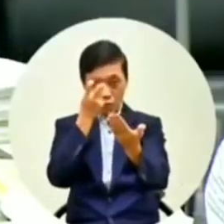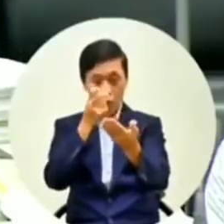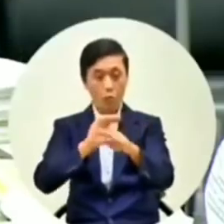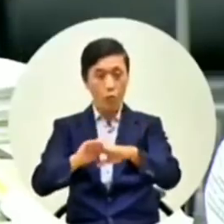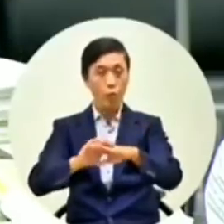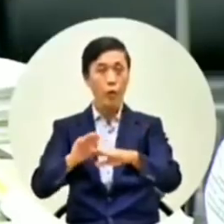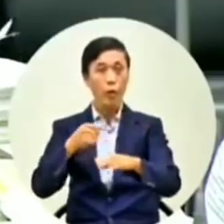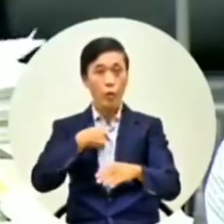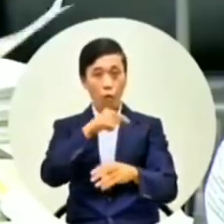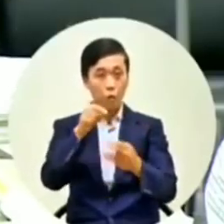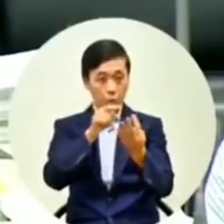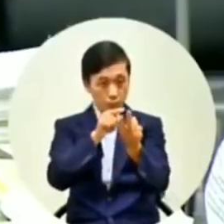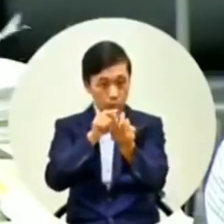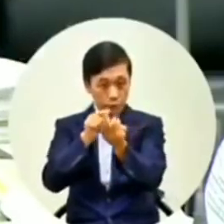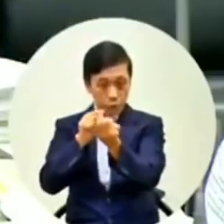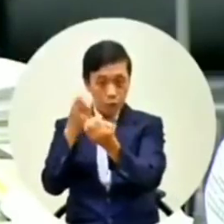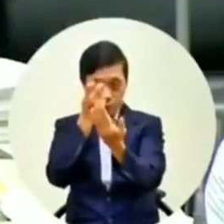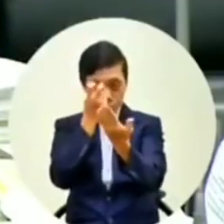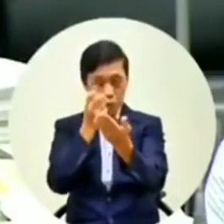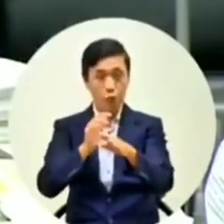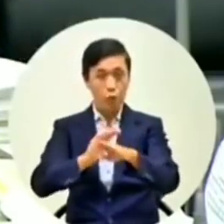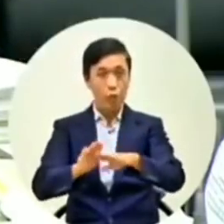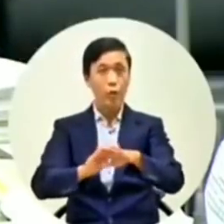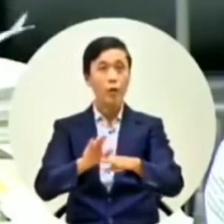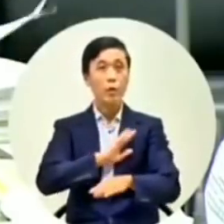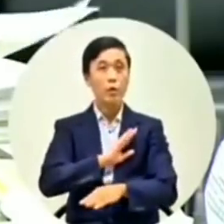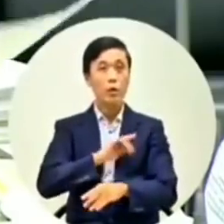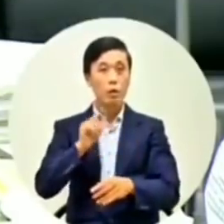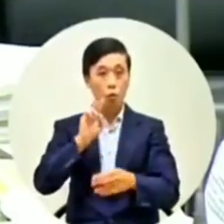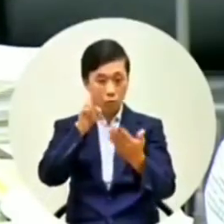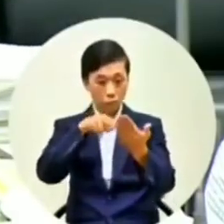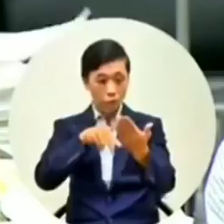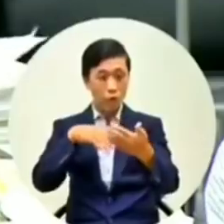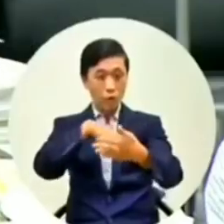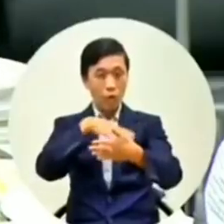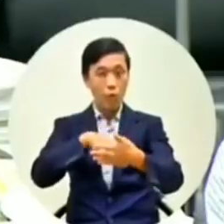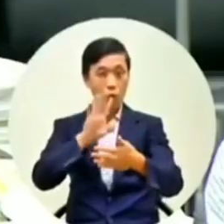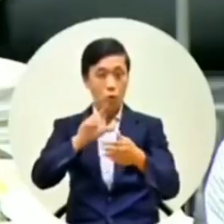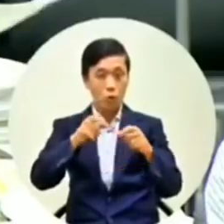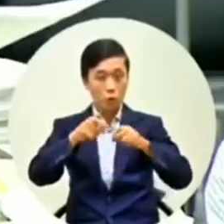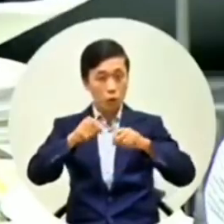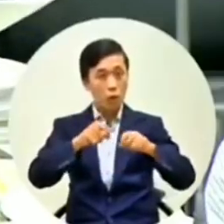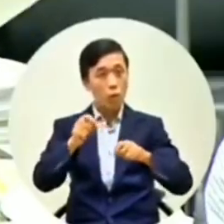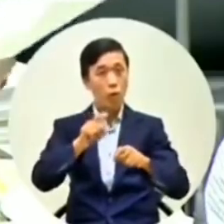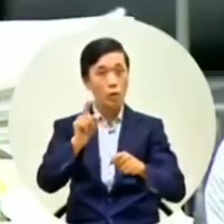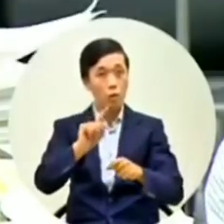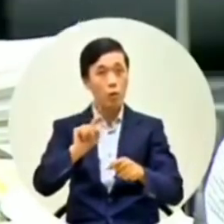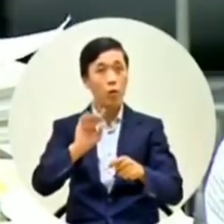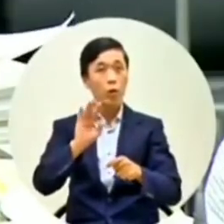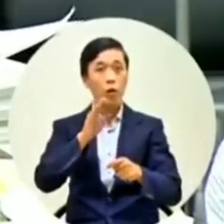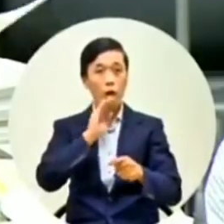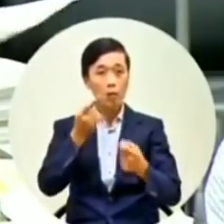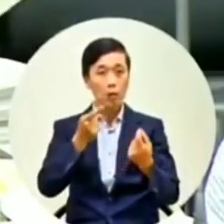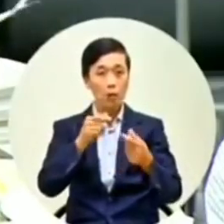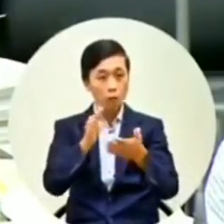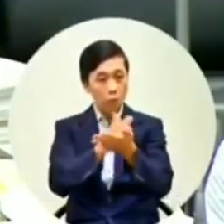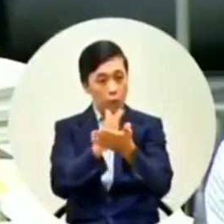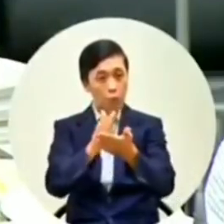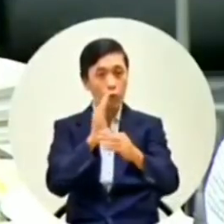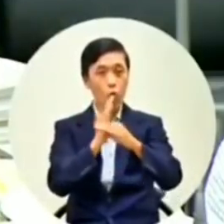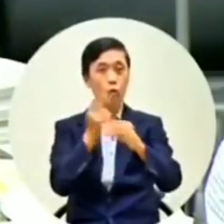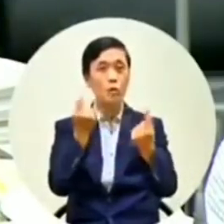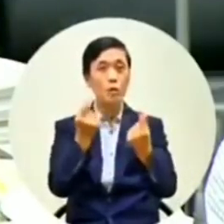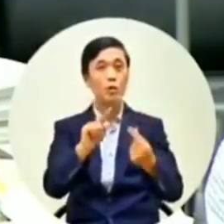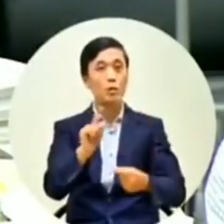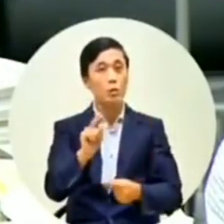们也会逐一的来进行检验。但是我也看到里面有一些规划，有一些都还在评估当中啊。像比如